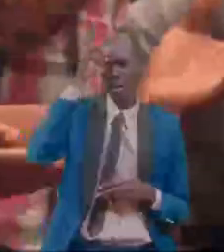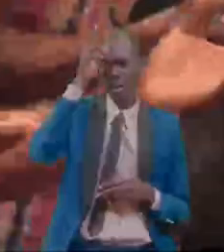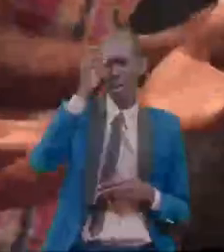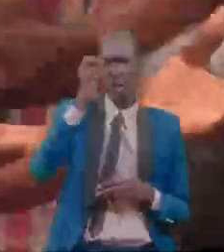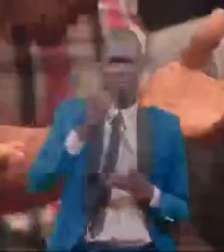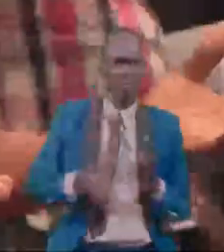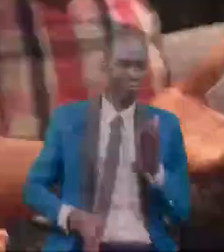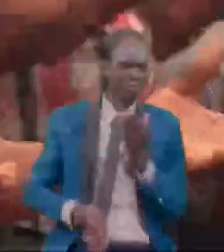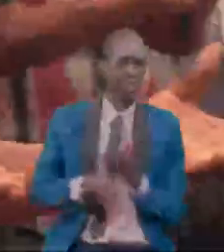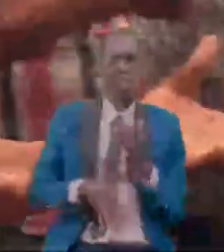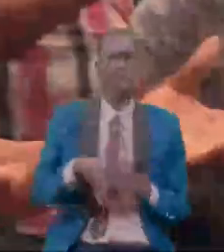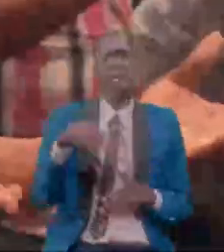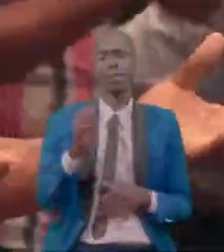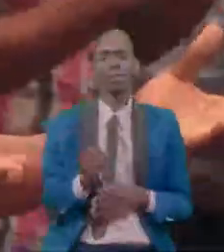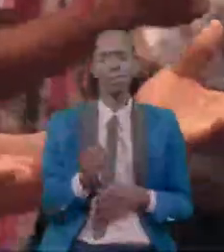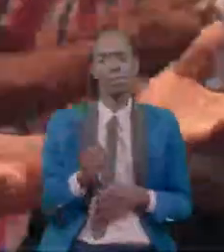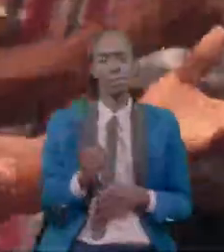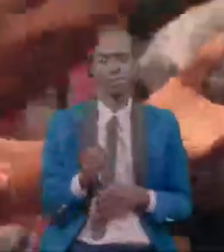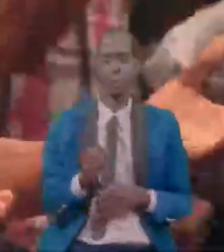Les démons sont chassés.